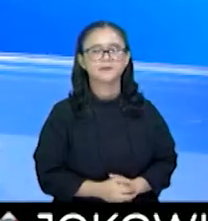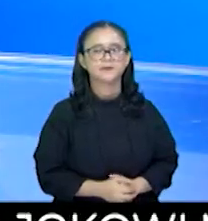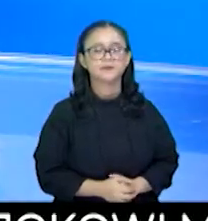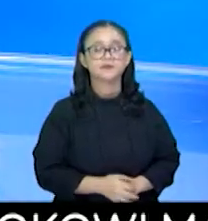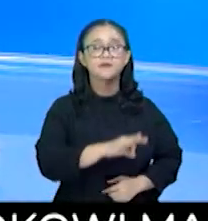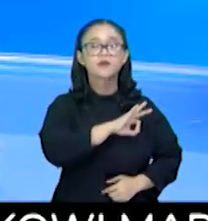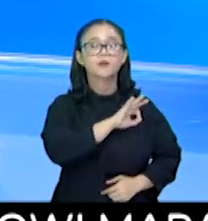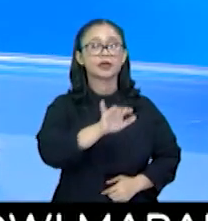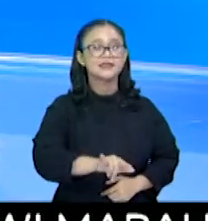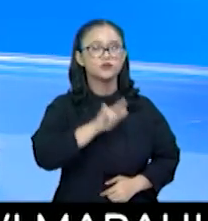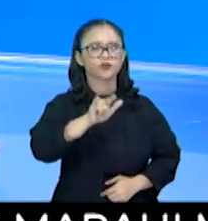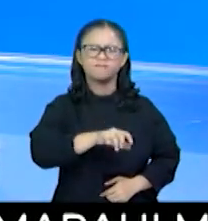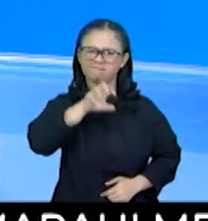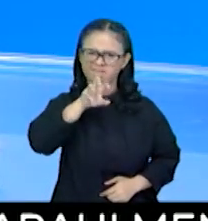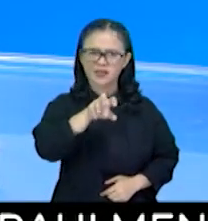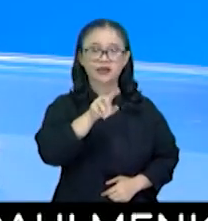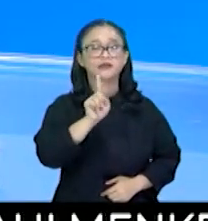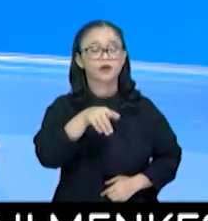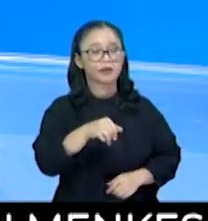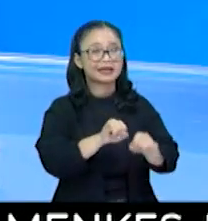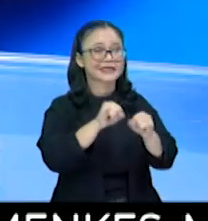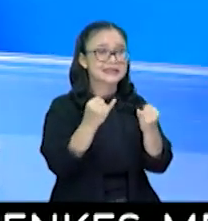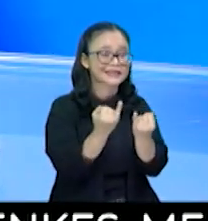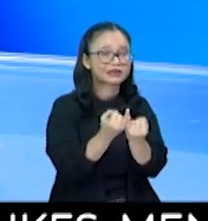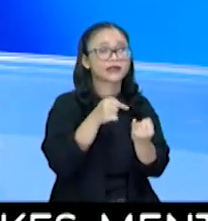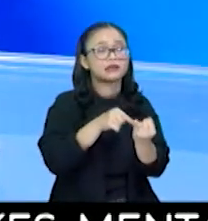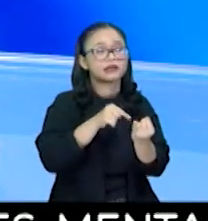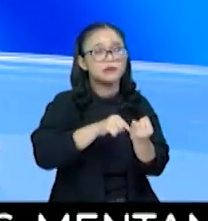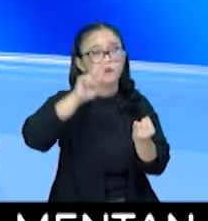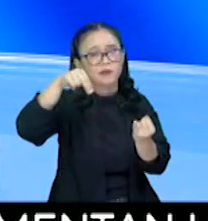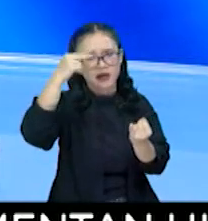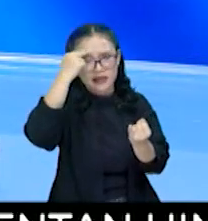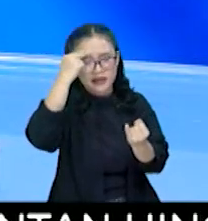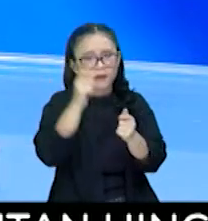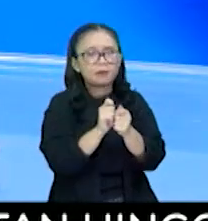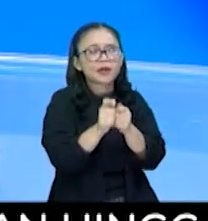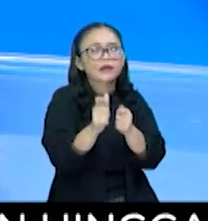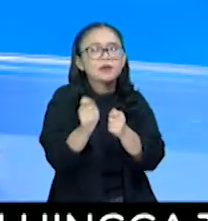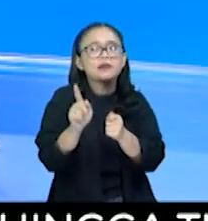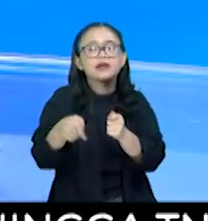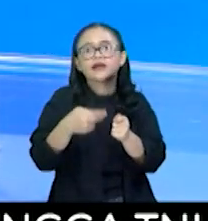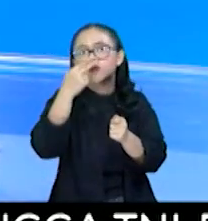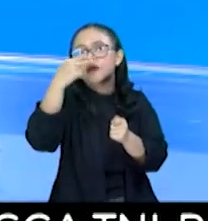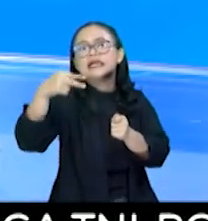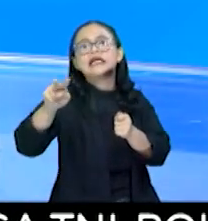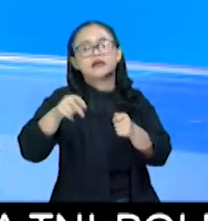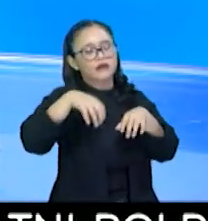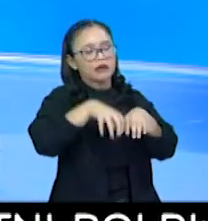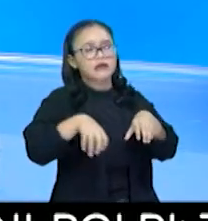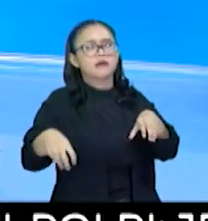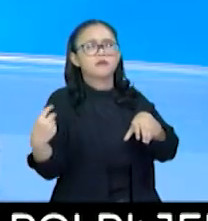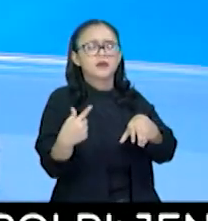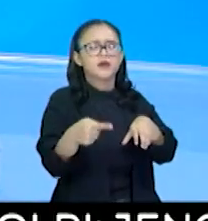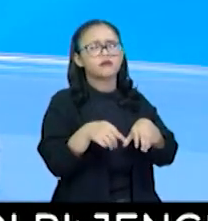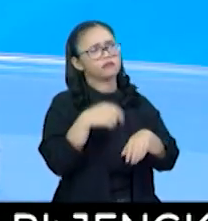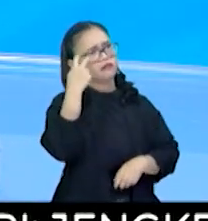Hai Bisa Presiden Joko Widodo marahmu atau instansi pemerintah banyak membeli barang-barang impor menurut presiden seharusnya instansi pemerintah